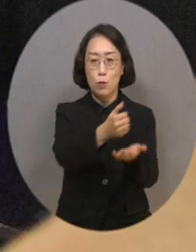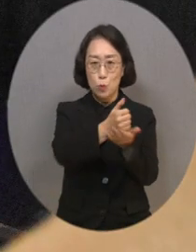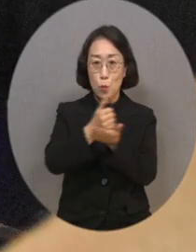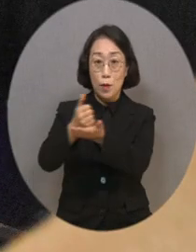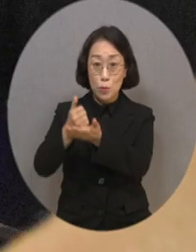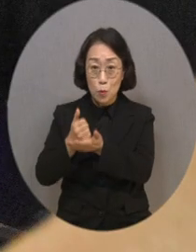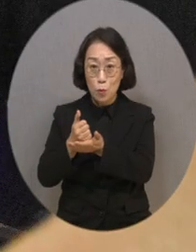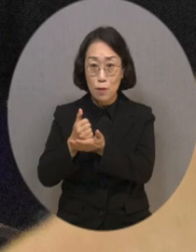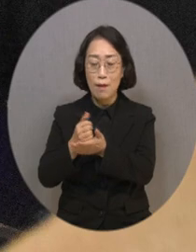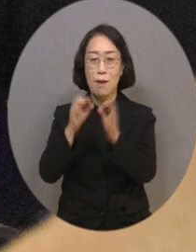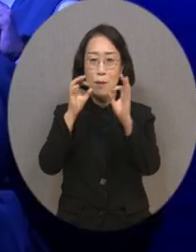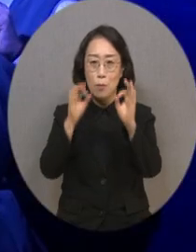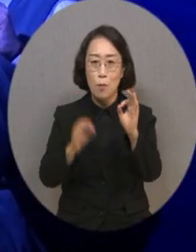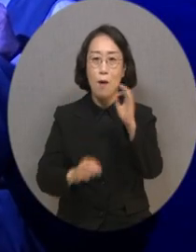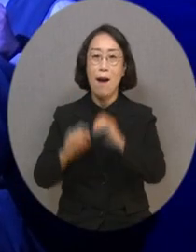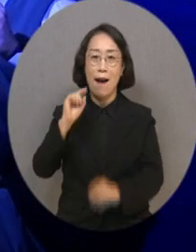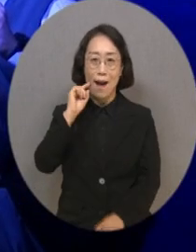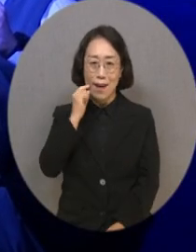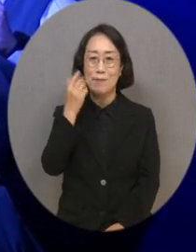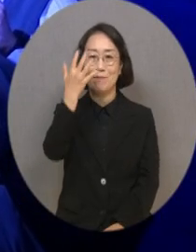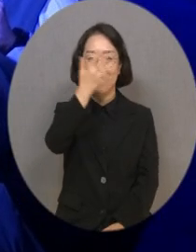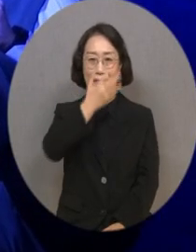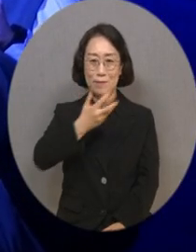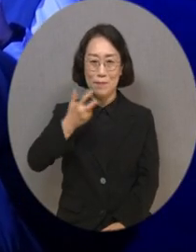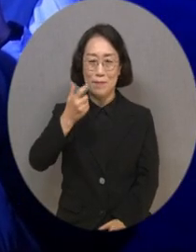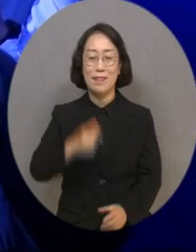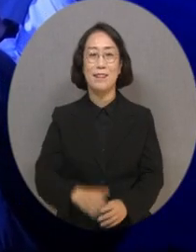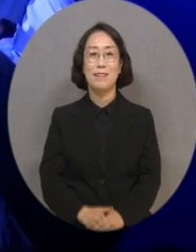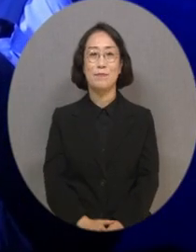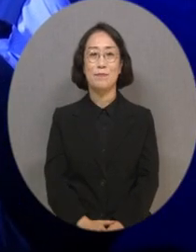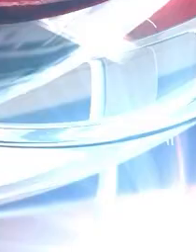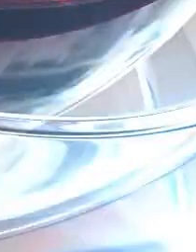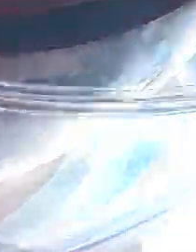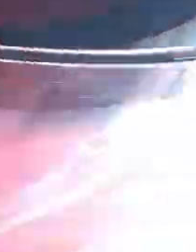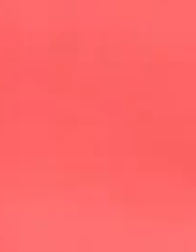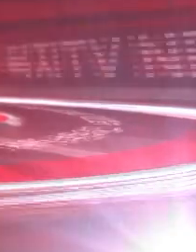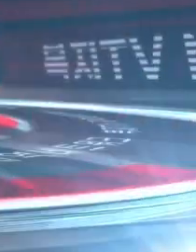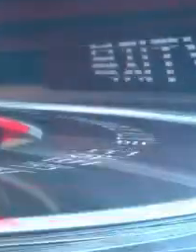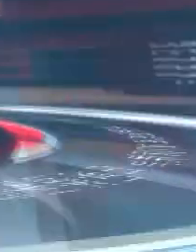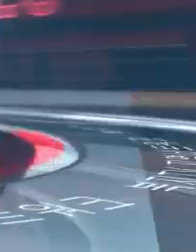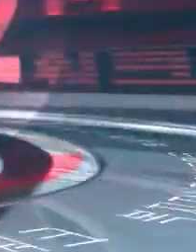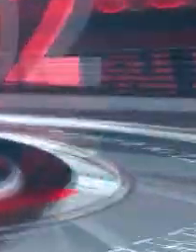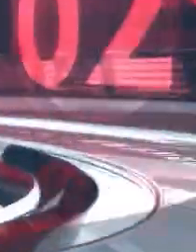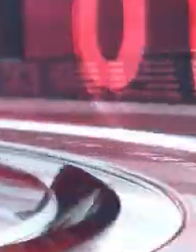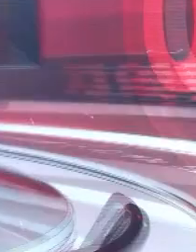시도가 아름답습니다. 복지TV 경기방송 정은선입니다.